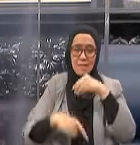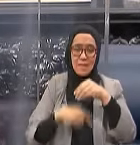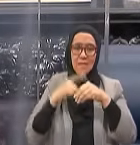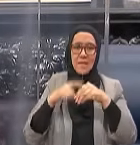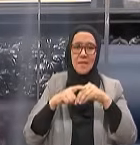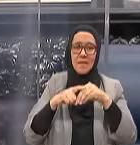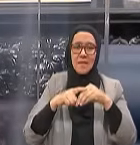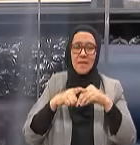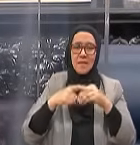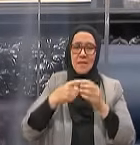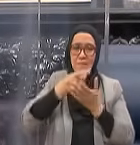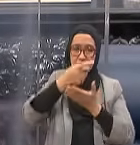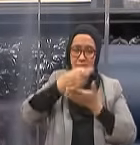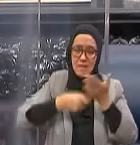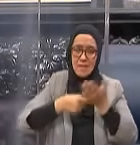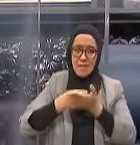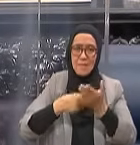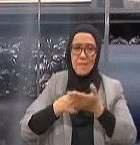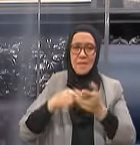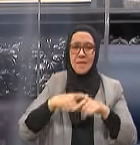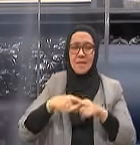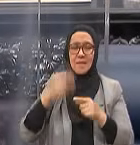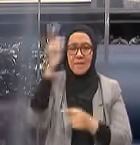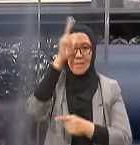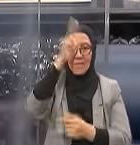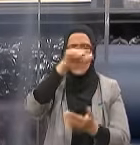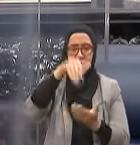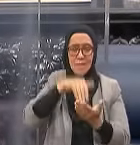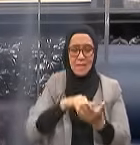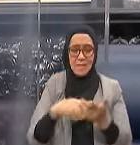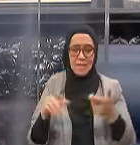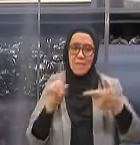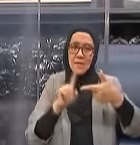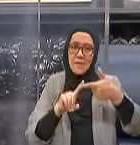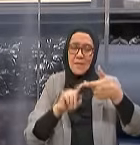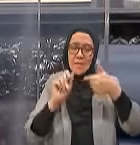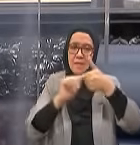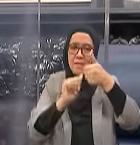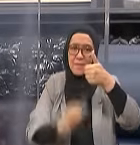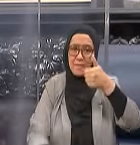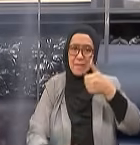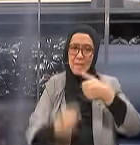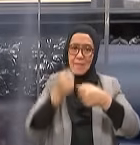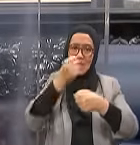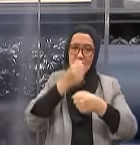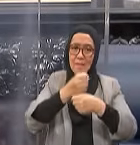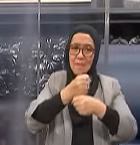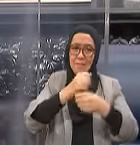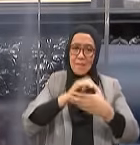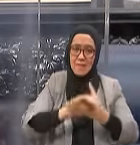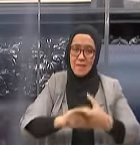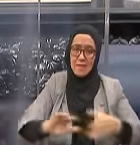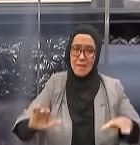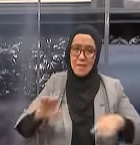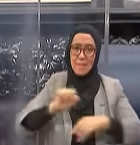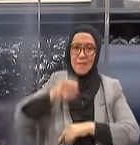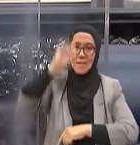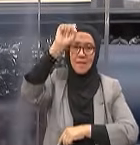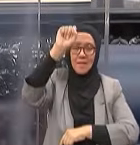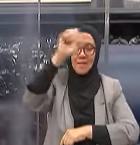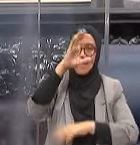persekutuan kedua joran kosa kerja keselamatan dari Sabah dan sosok membincangkan